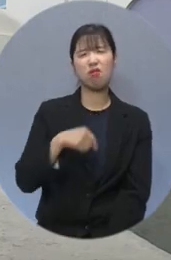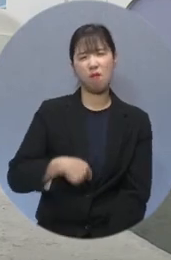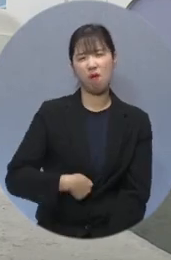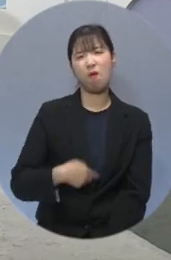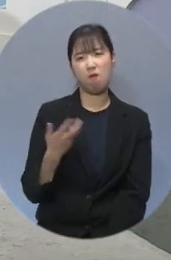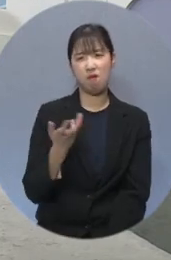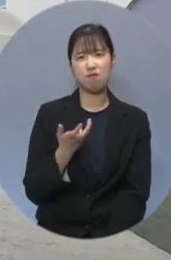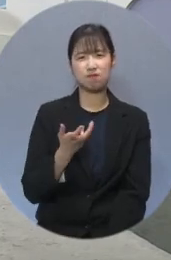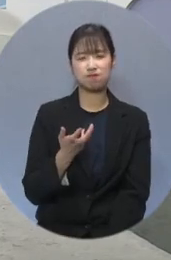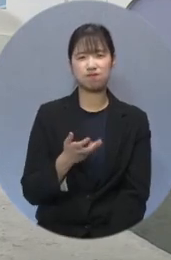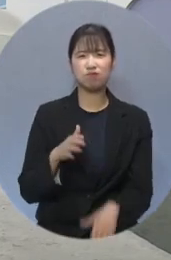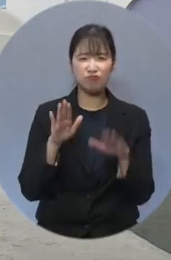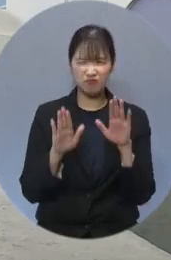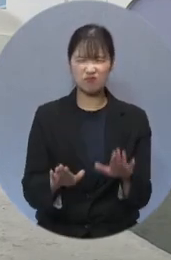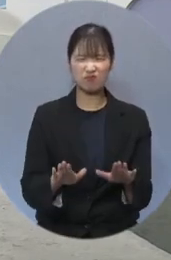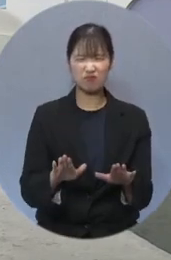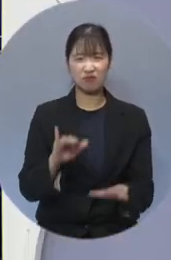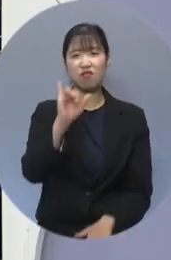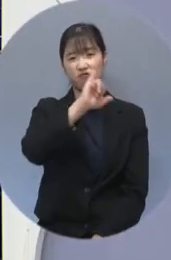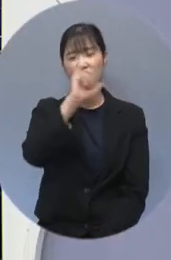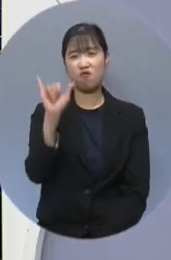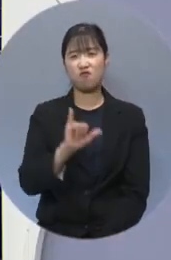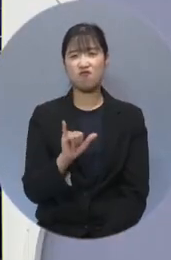마음이 아프기도 하고요. 네. 지금 전국에